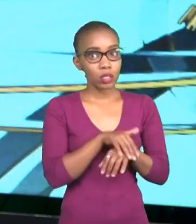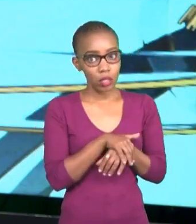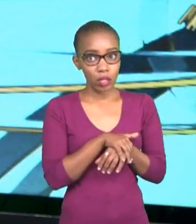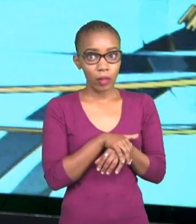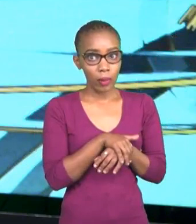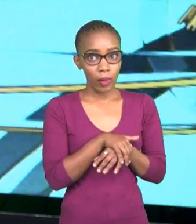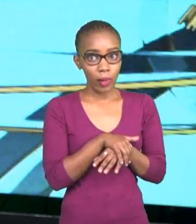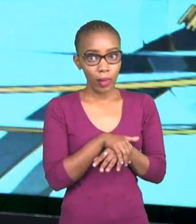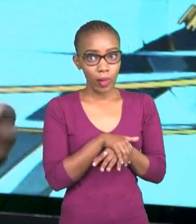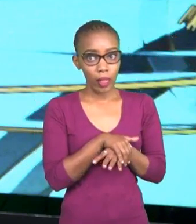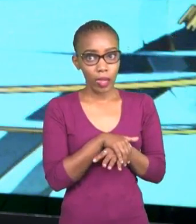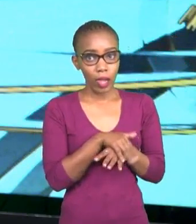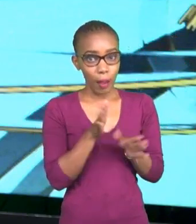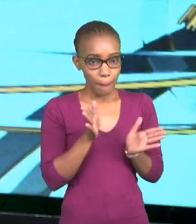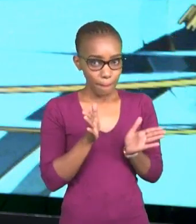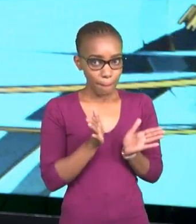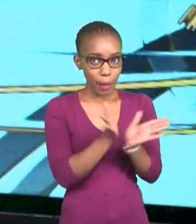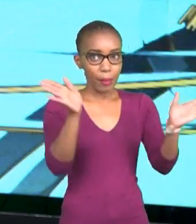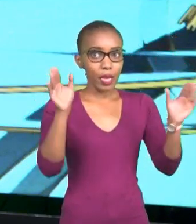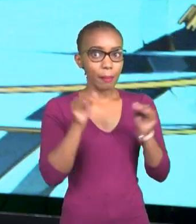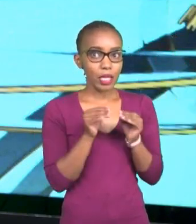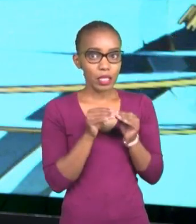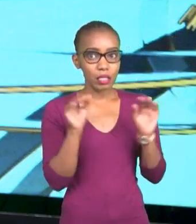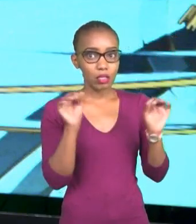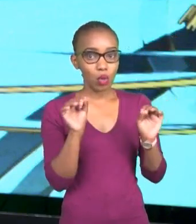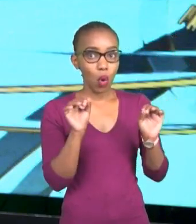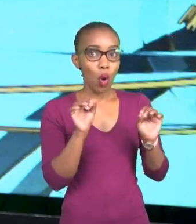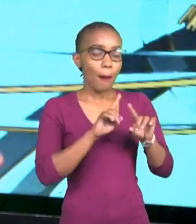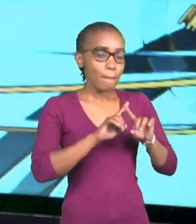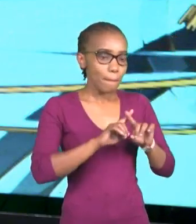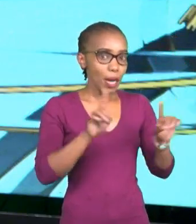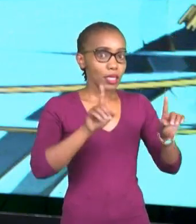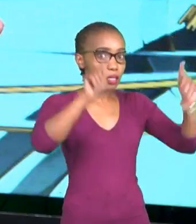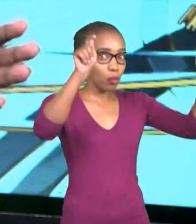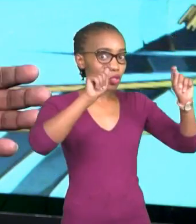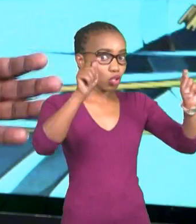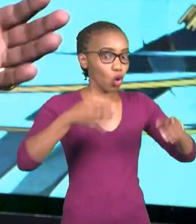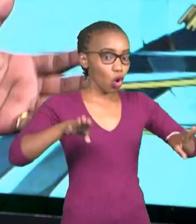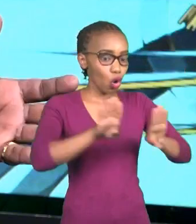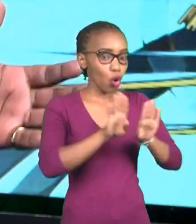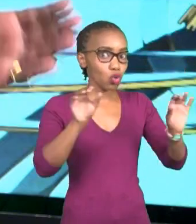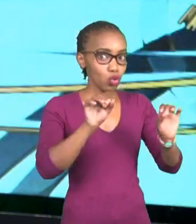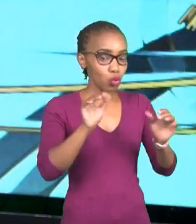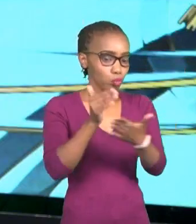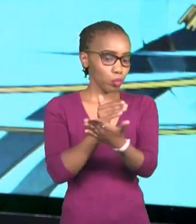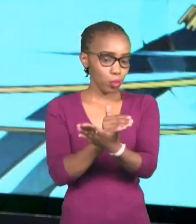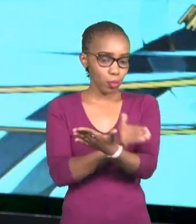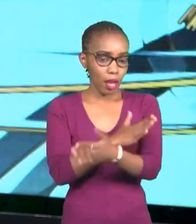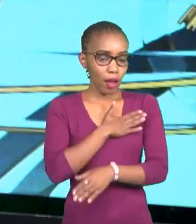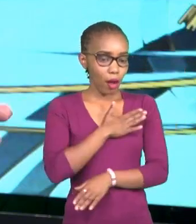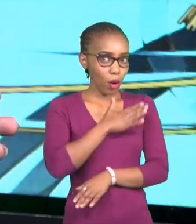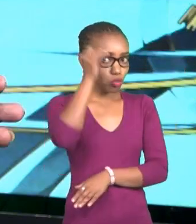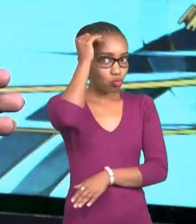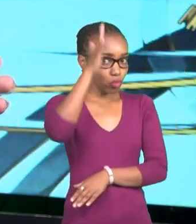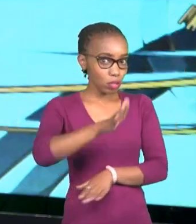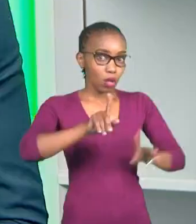amefunga public gatherings lakini hajafunga demonstration. So mimi ningetaka kusema ya kwamba ile mikakati ambayo tuko nao kama wanafunzi ya kwenda pale